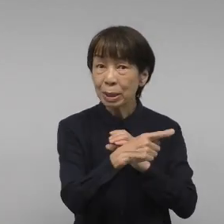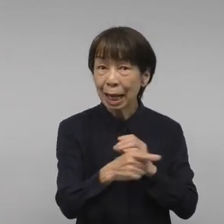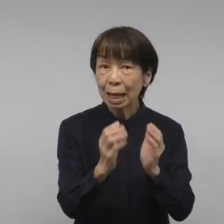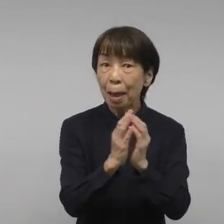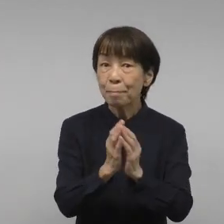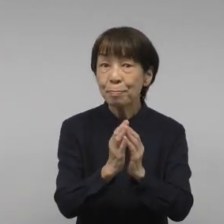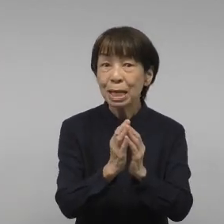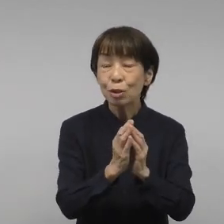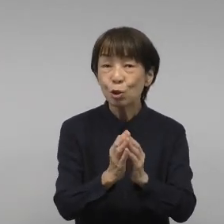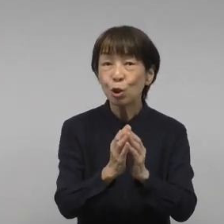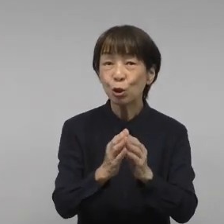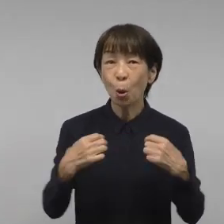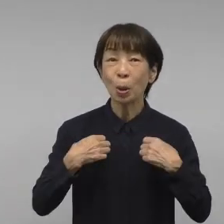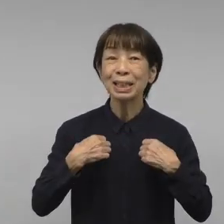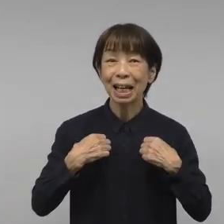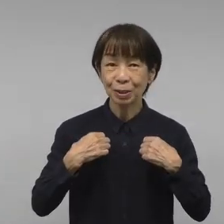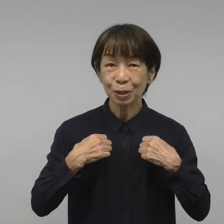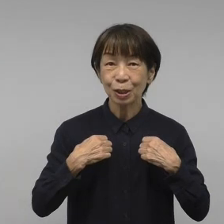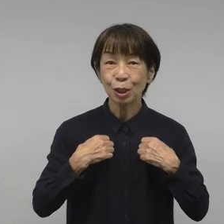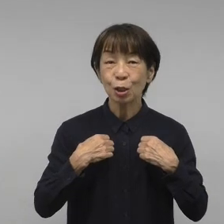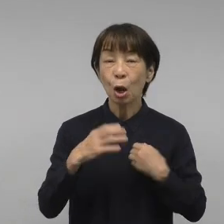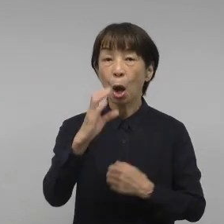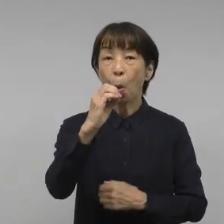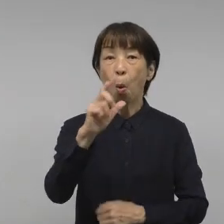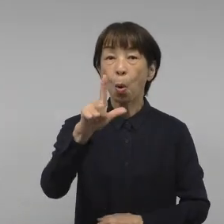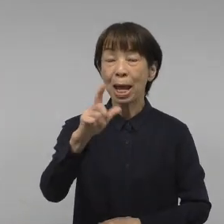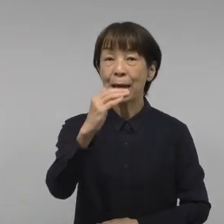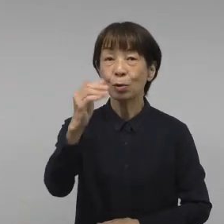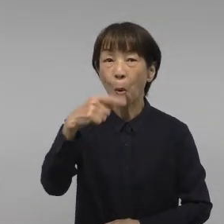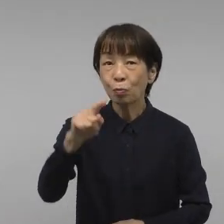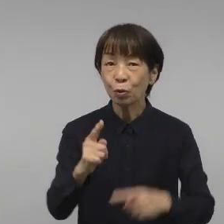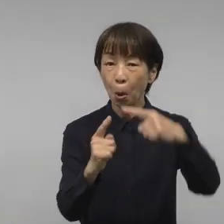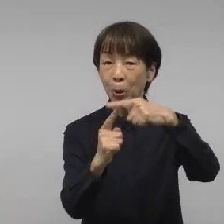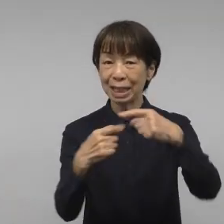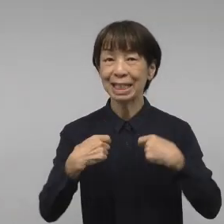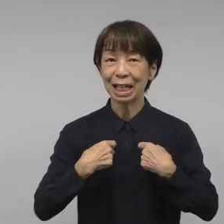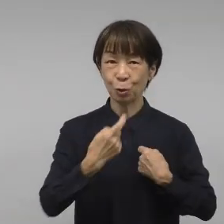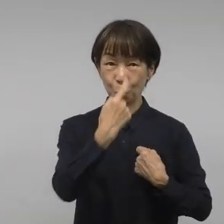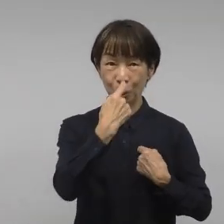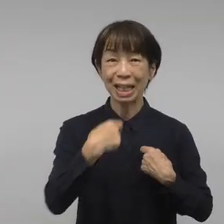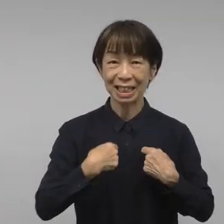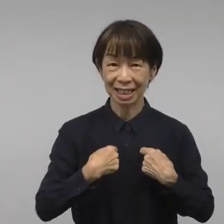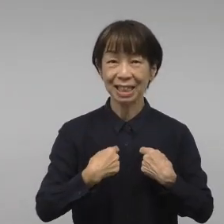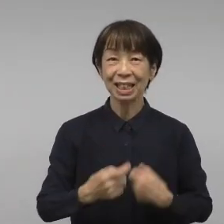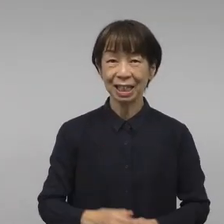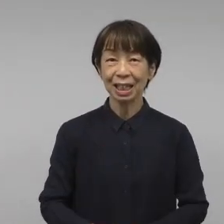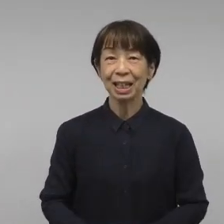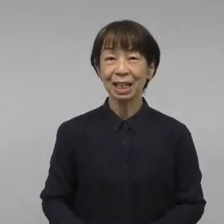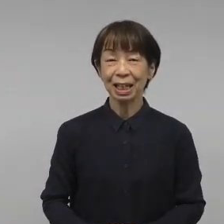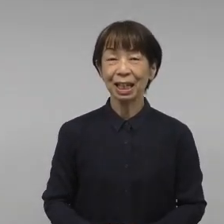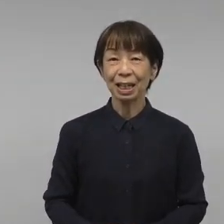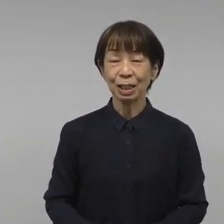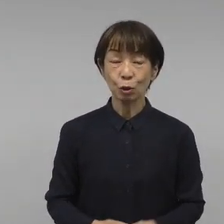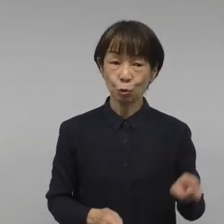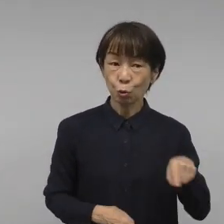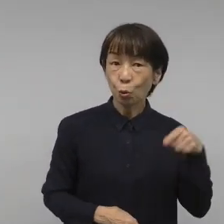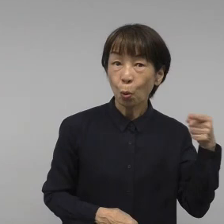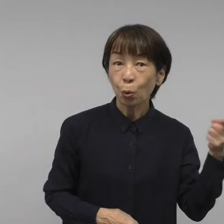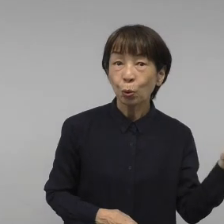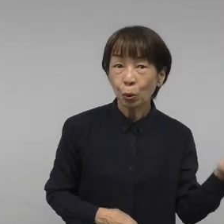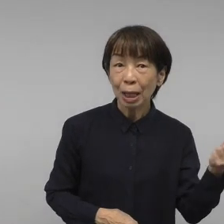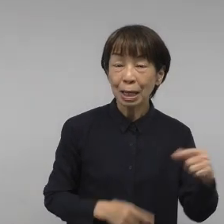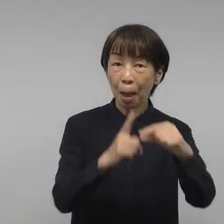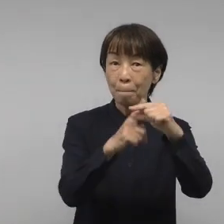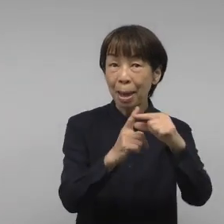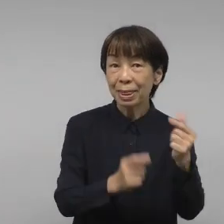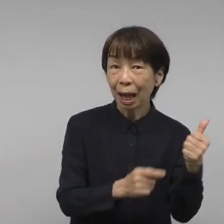これオレゴンの、T シャツを私着用しているのがこのピンク色が私なんですけど、その隣にいる真ん